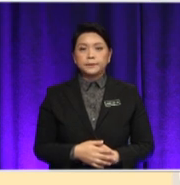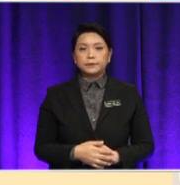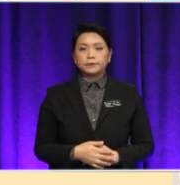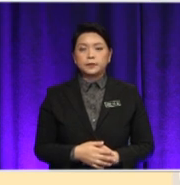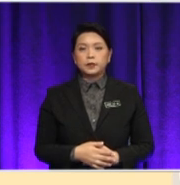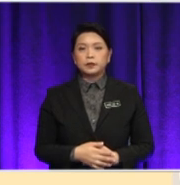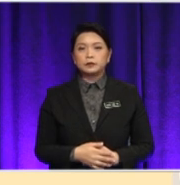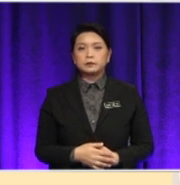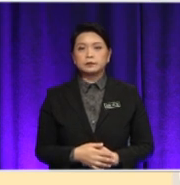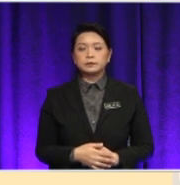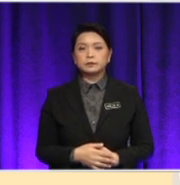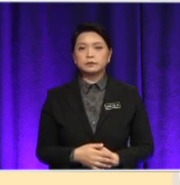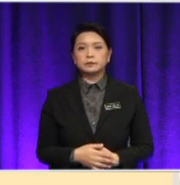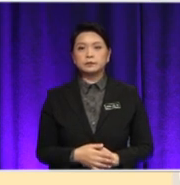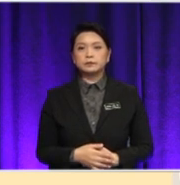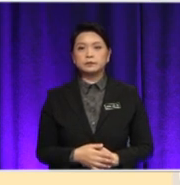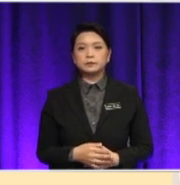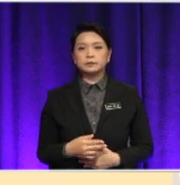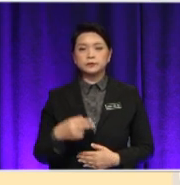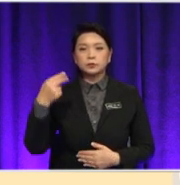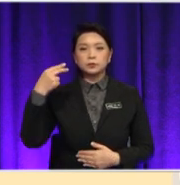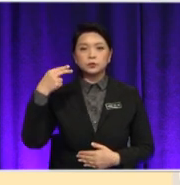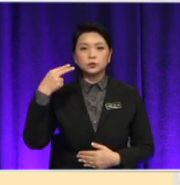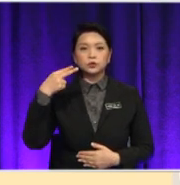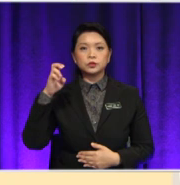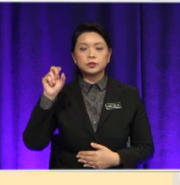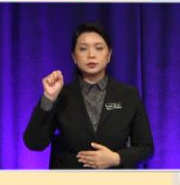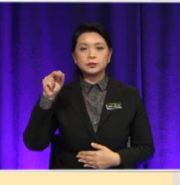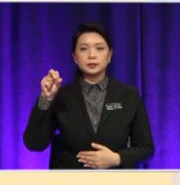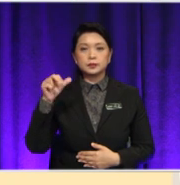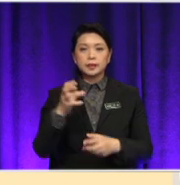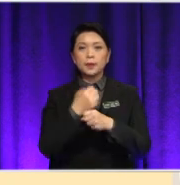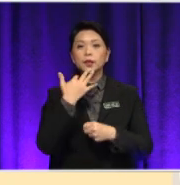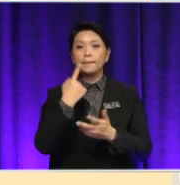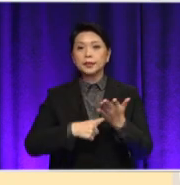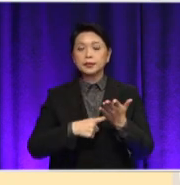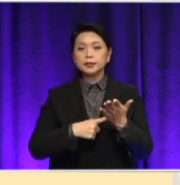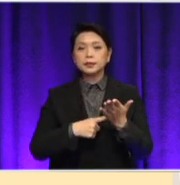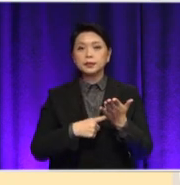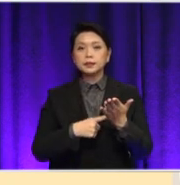Nur Husna. Okey. Okey, lempar. Lontar. Hup. Lontar. Sop. Okey, sekali lagi.